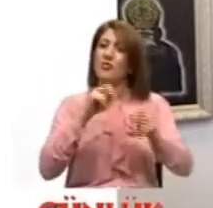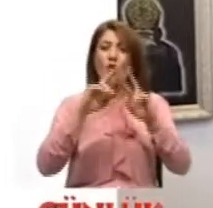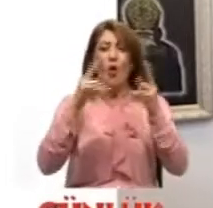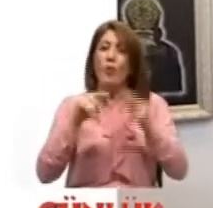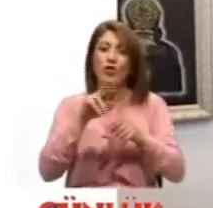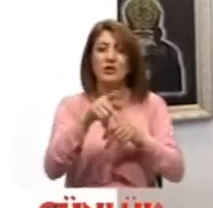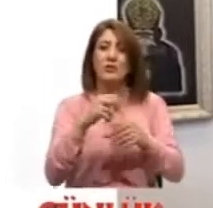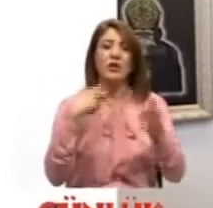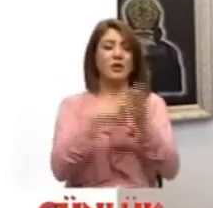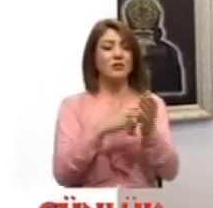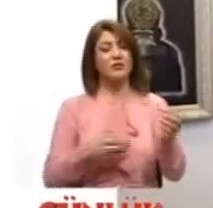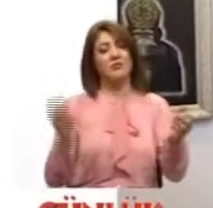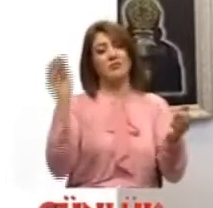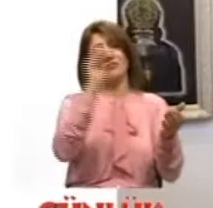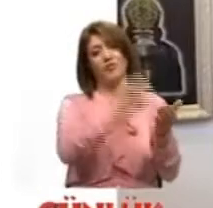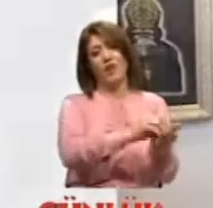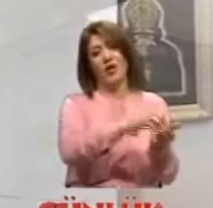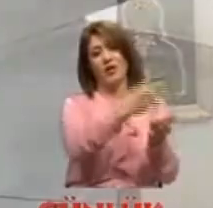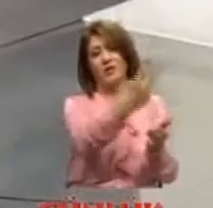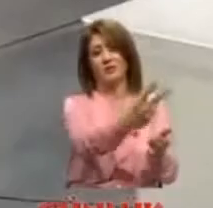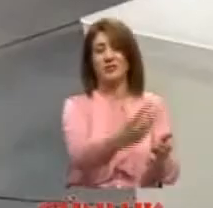adını verdi.